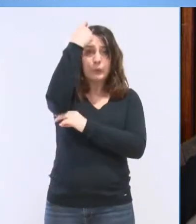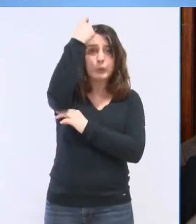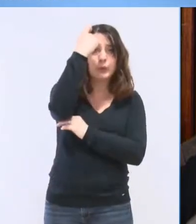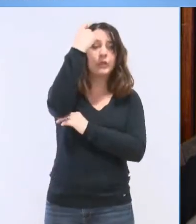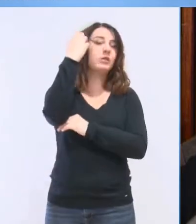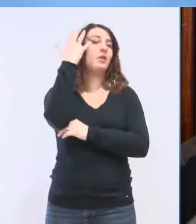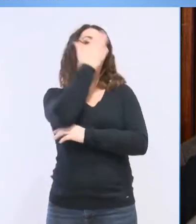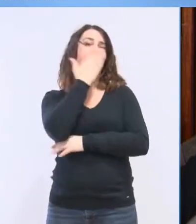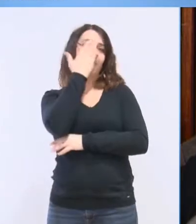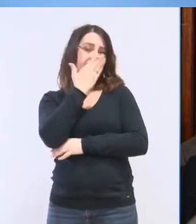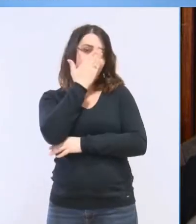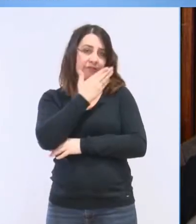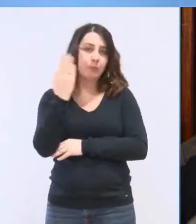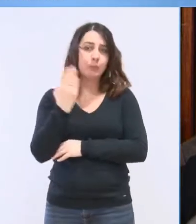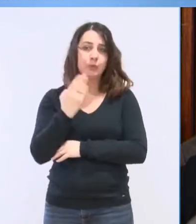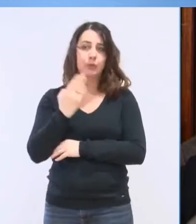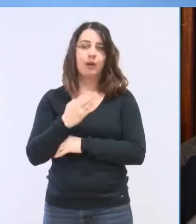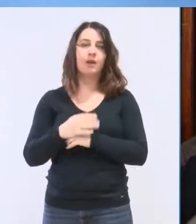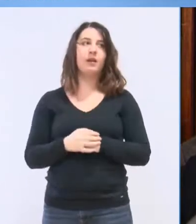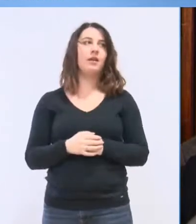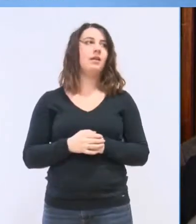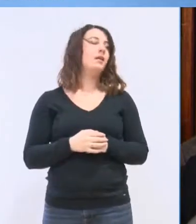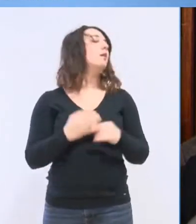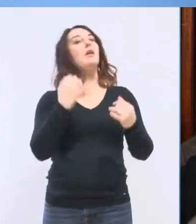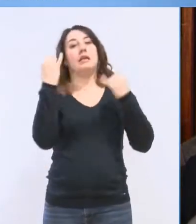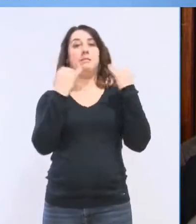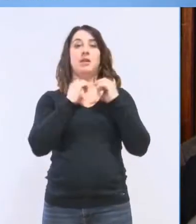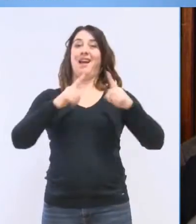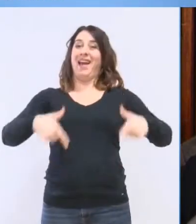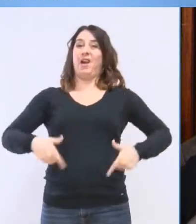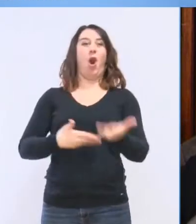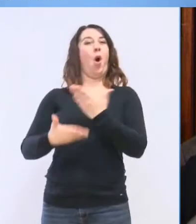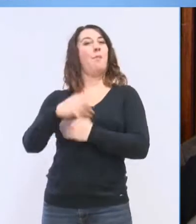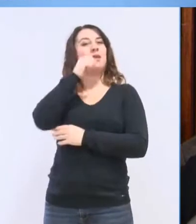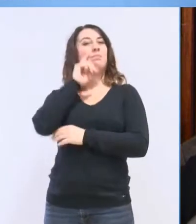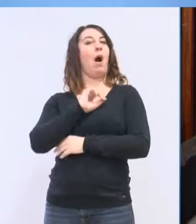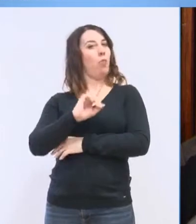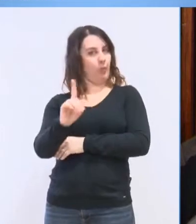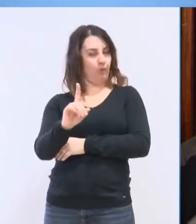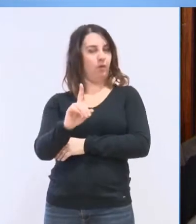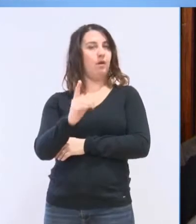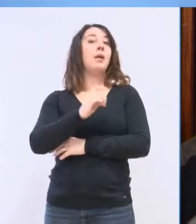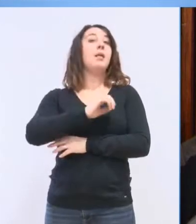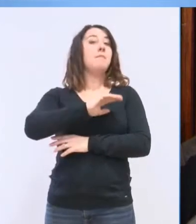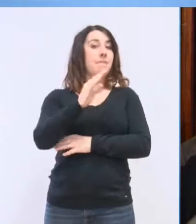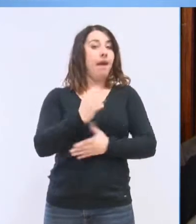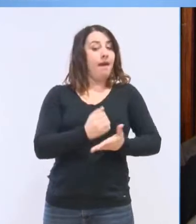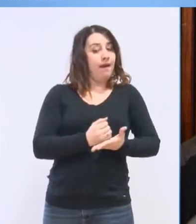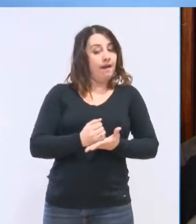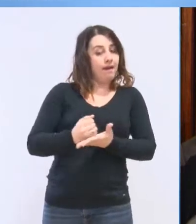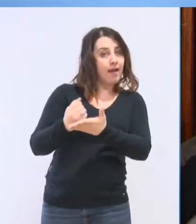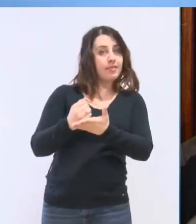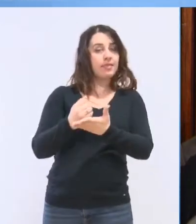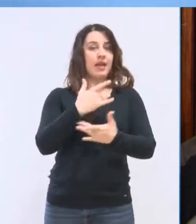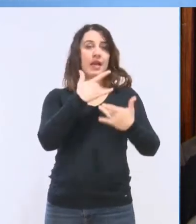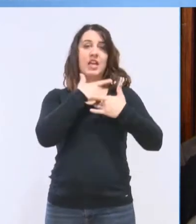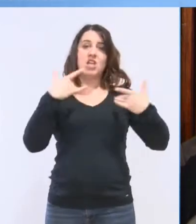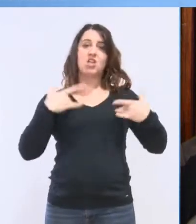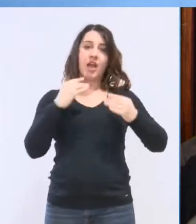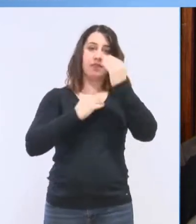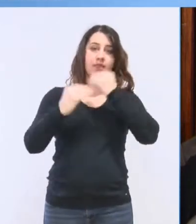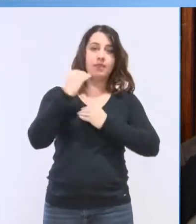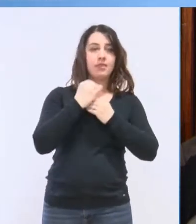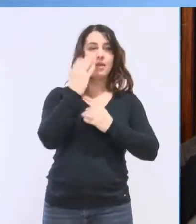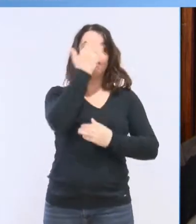de se laver, et l'école, si l'école ne doit pas remplacer les parents, elle doit pouvoir leur accorder un minimum d'hygiène et de